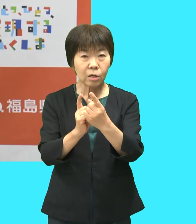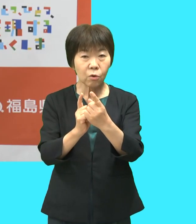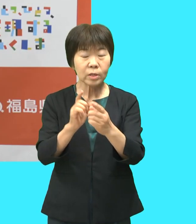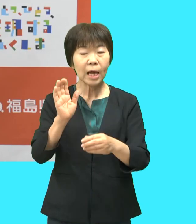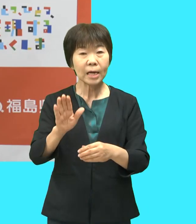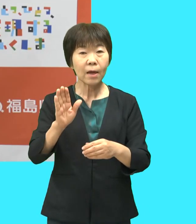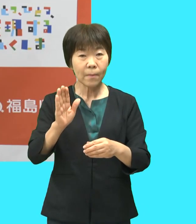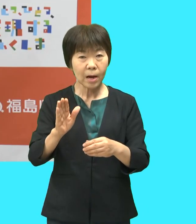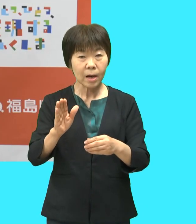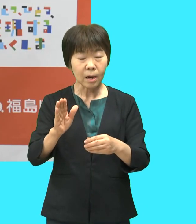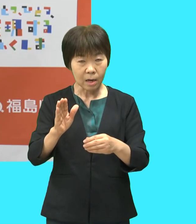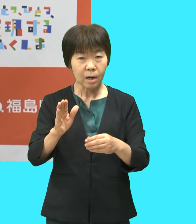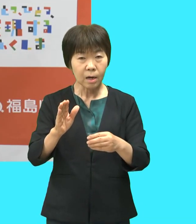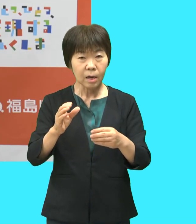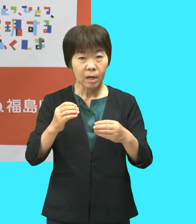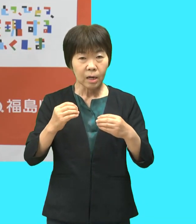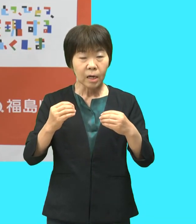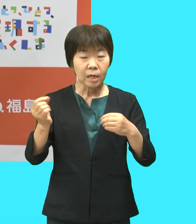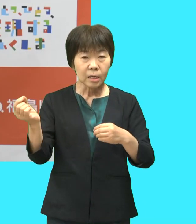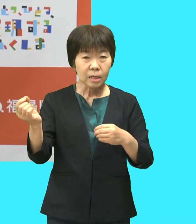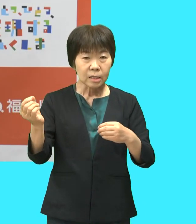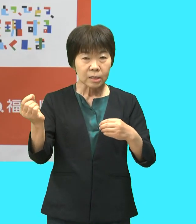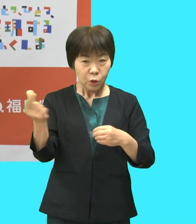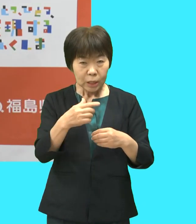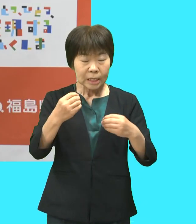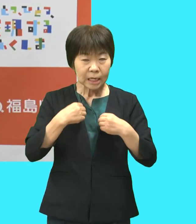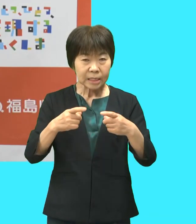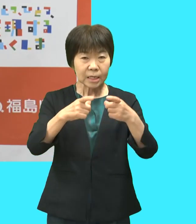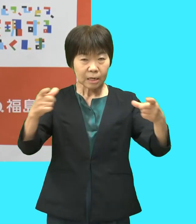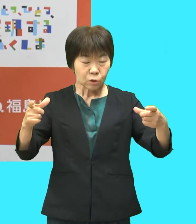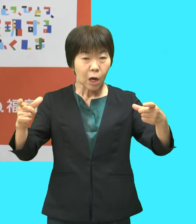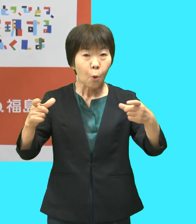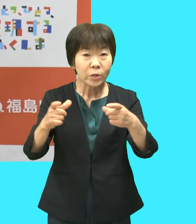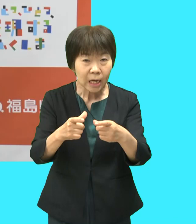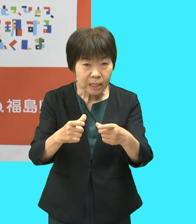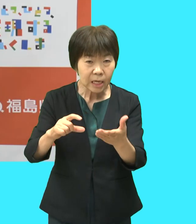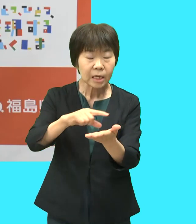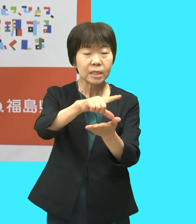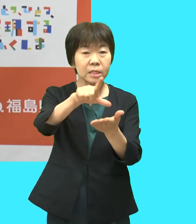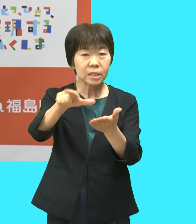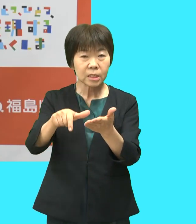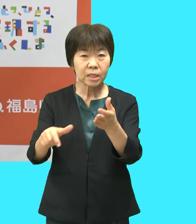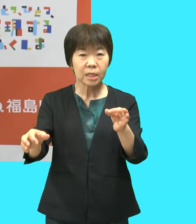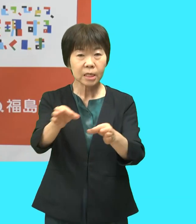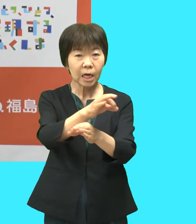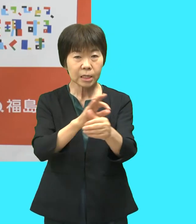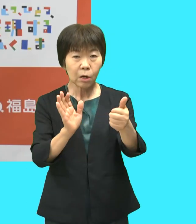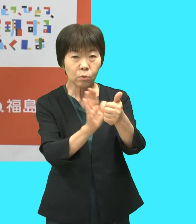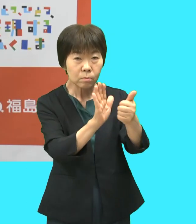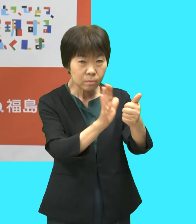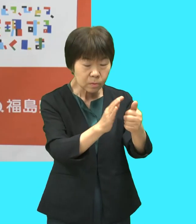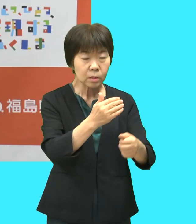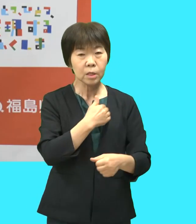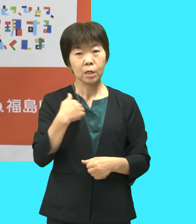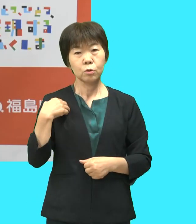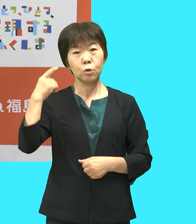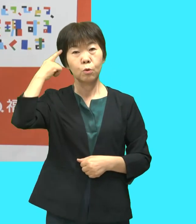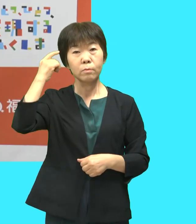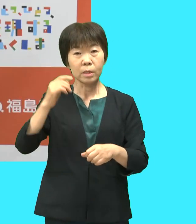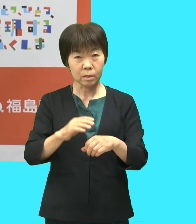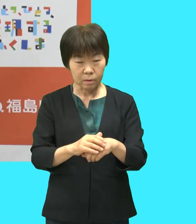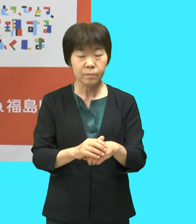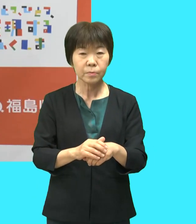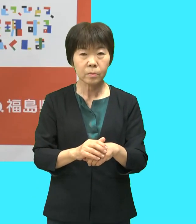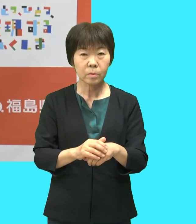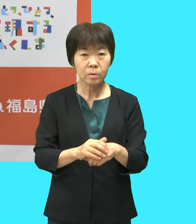的感染拡大の急激な拡大を抑えながら地域経済を下支えすることが可能だと思っております。 で、そうい